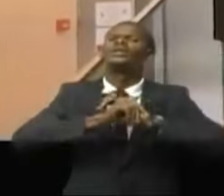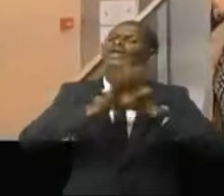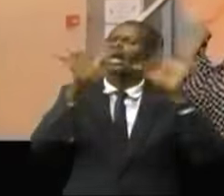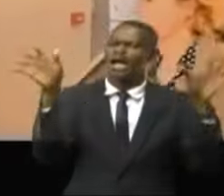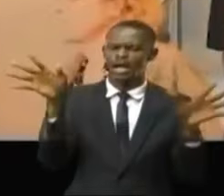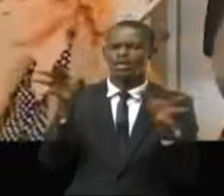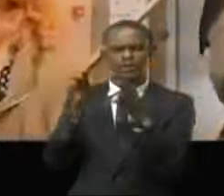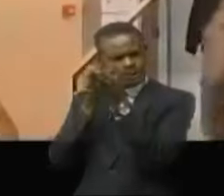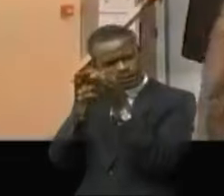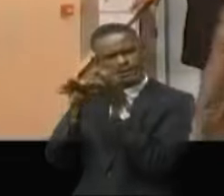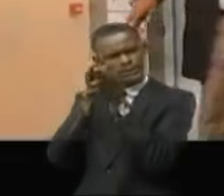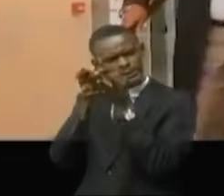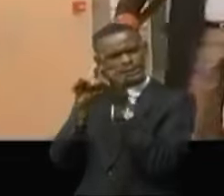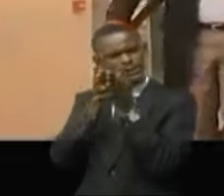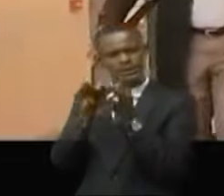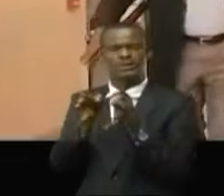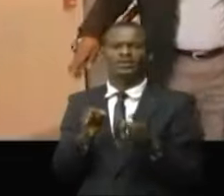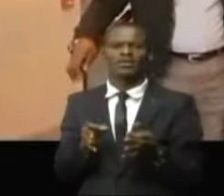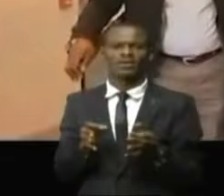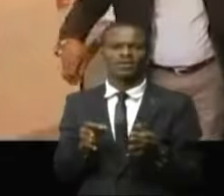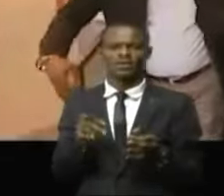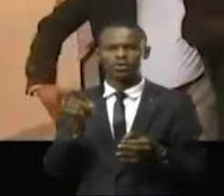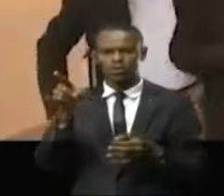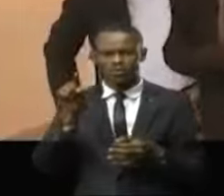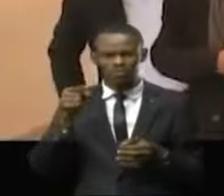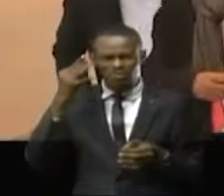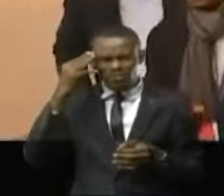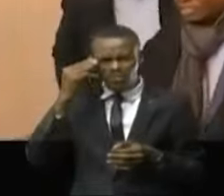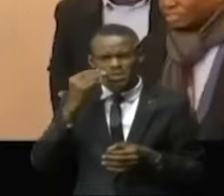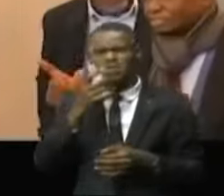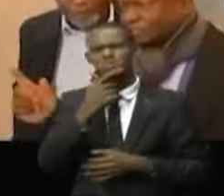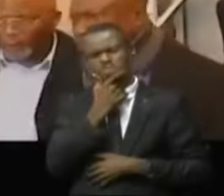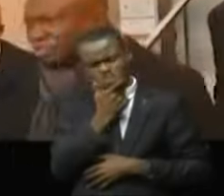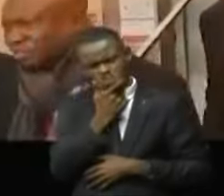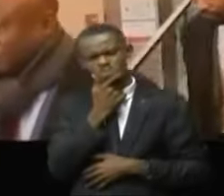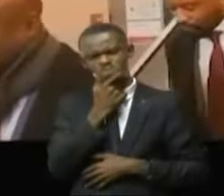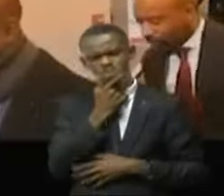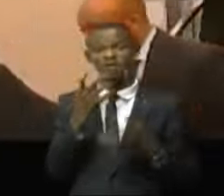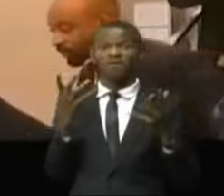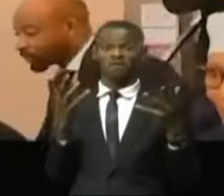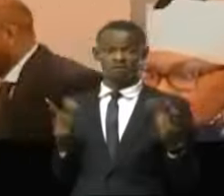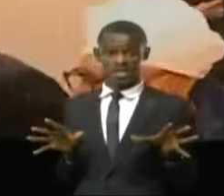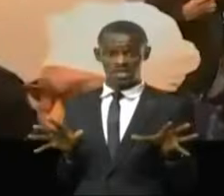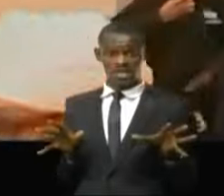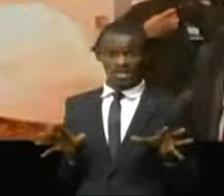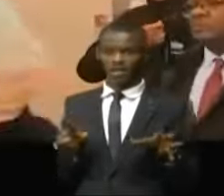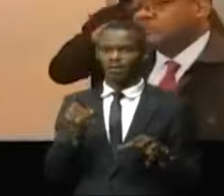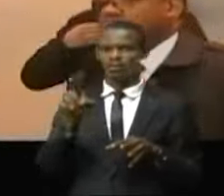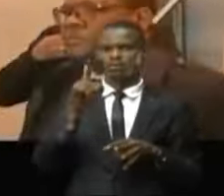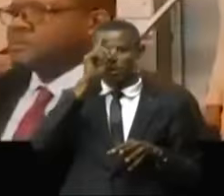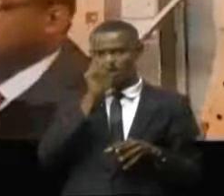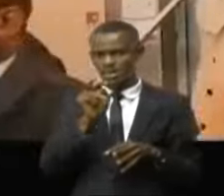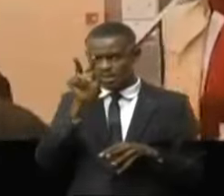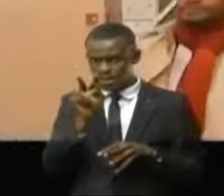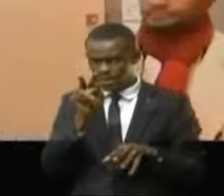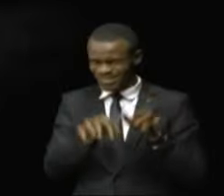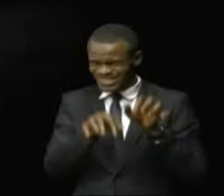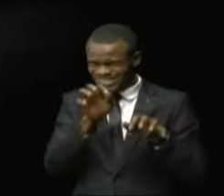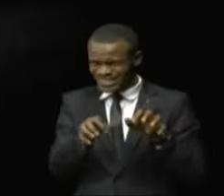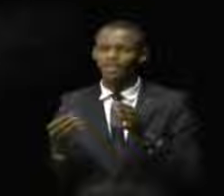jeudi 2 novembre que le vice-président de l'international socialiste va regagner la capitale par l'aéroport international